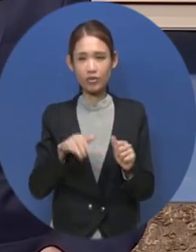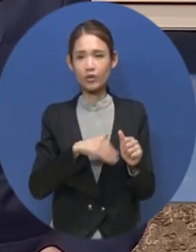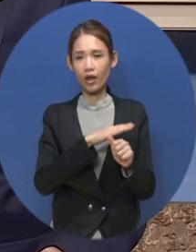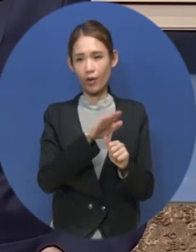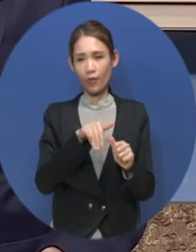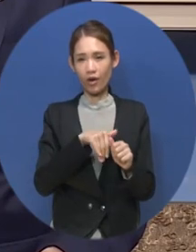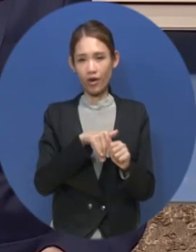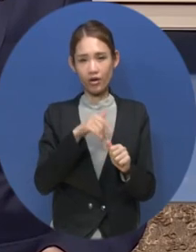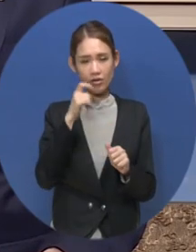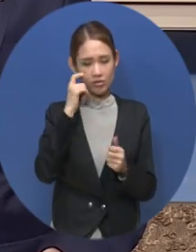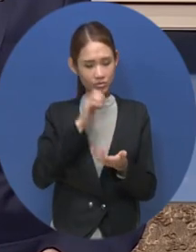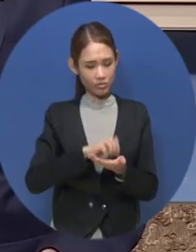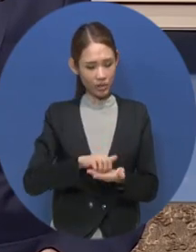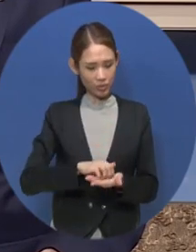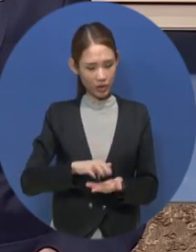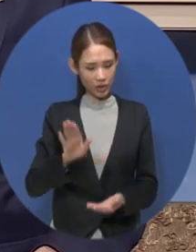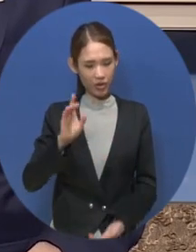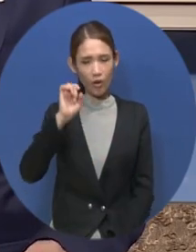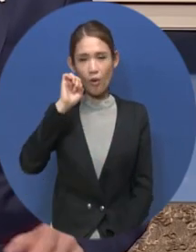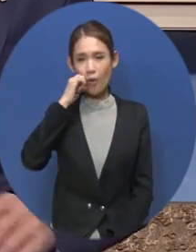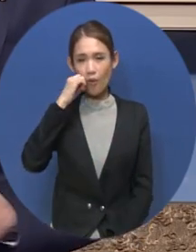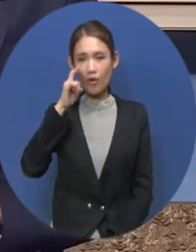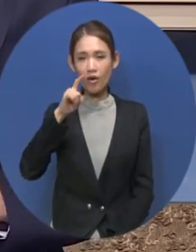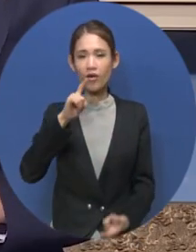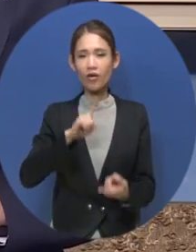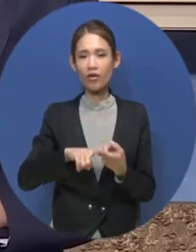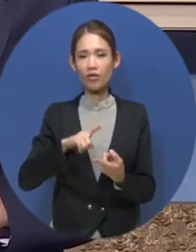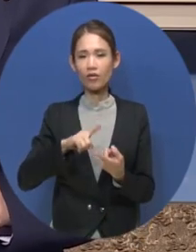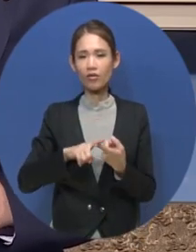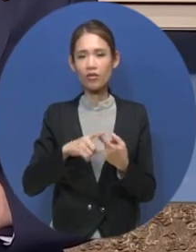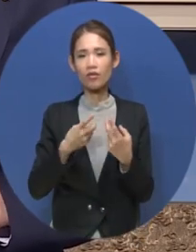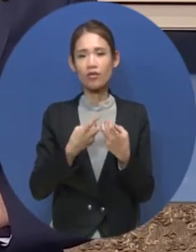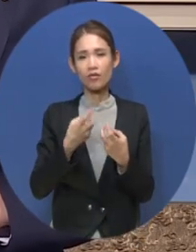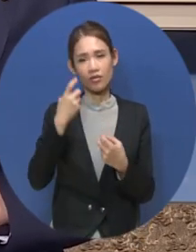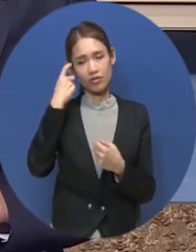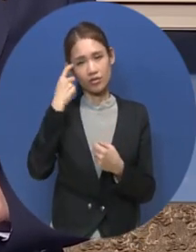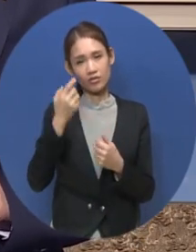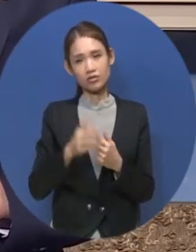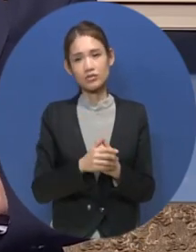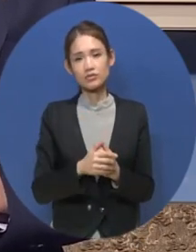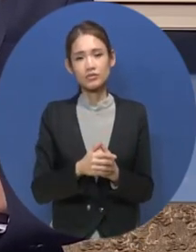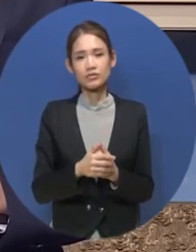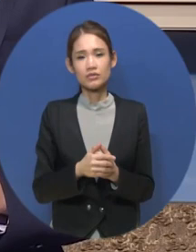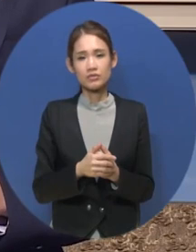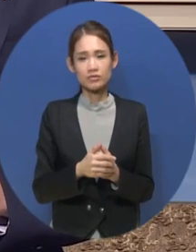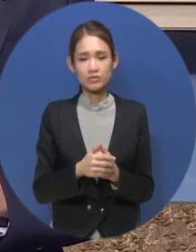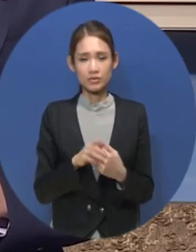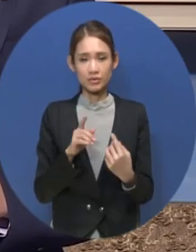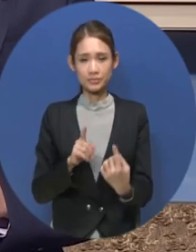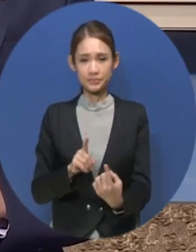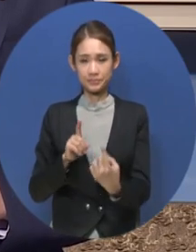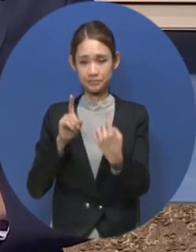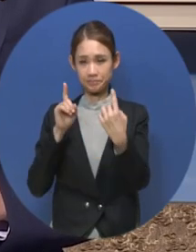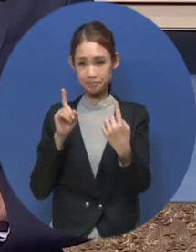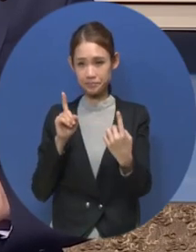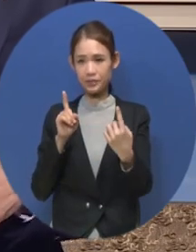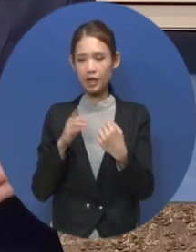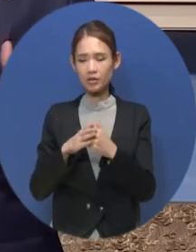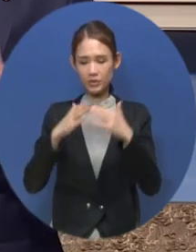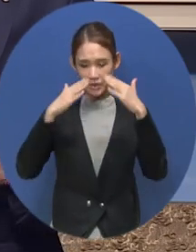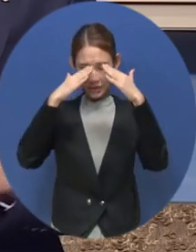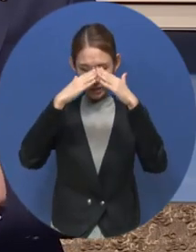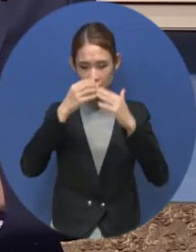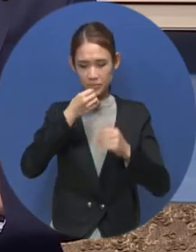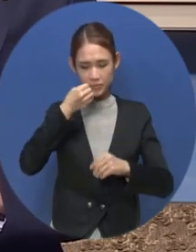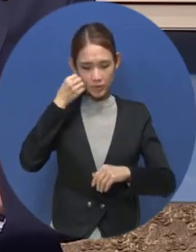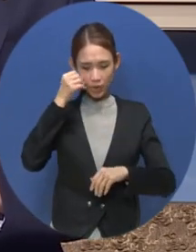그렇습니다. 예측이 좀 어렵다 보니까 예. 그 부분에 대해서는 좀 어떻게 아, 저희가 이제 거예요? 그래서 그 비대면 그 홈 트레이닝이라든지